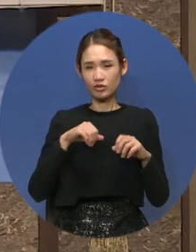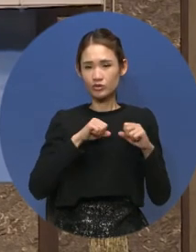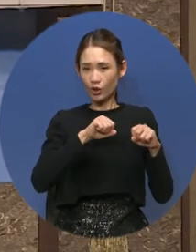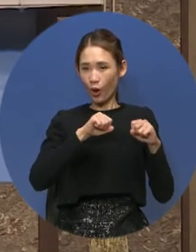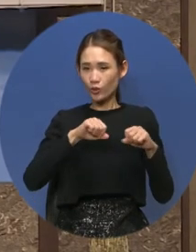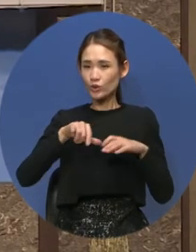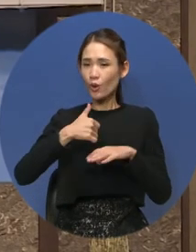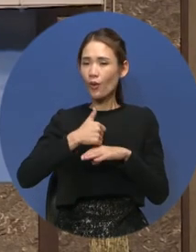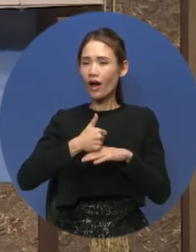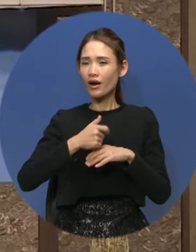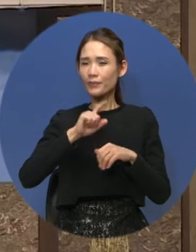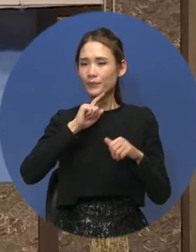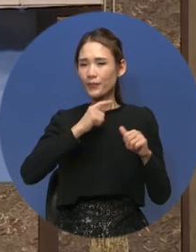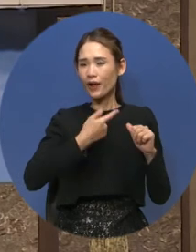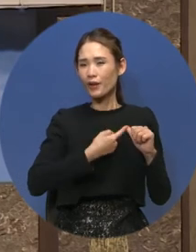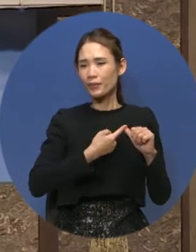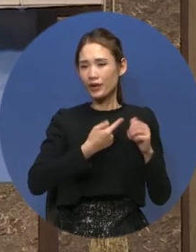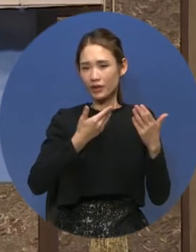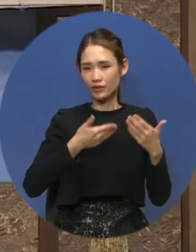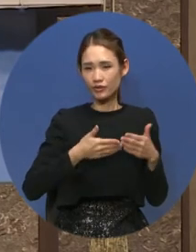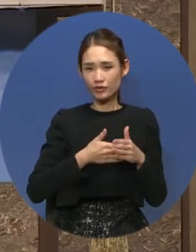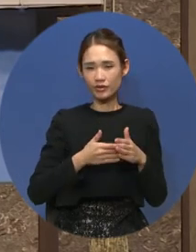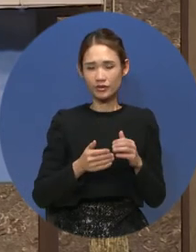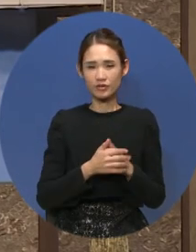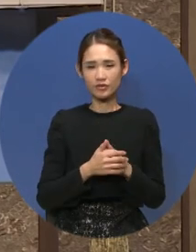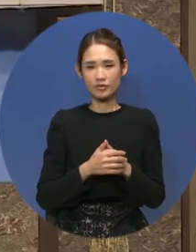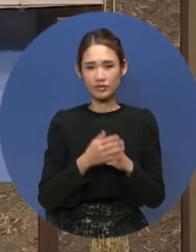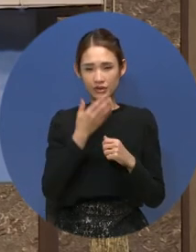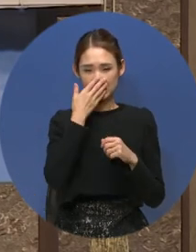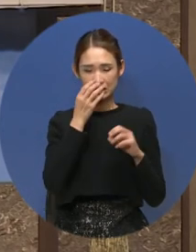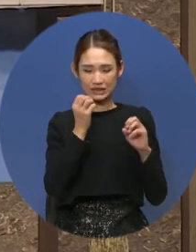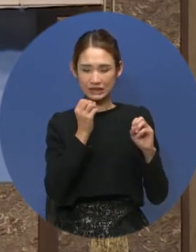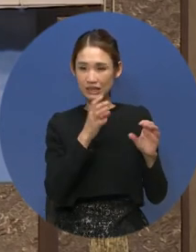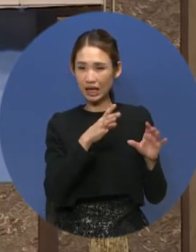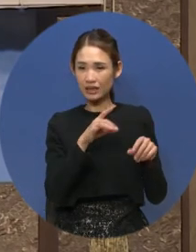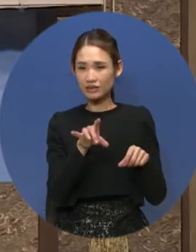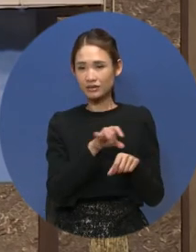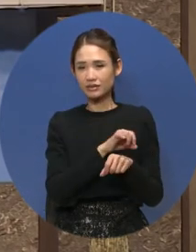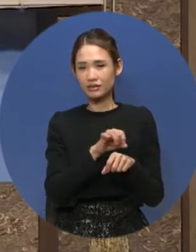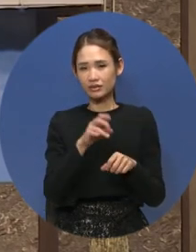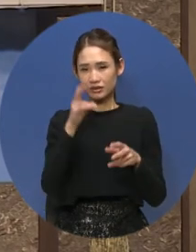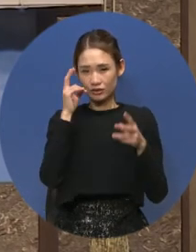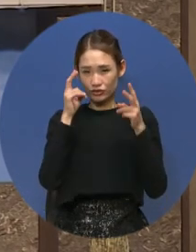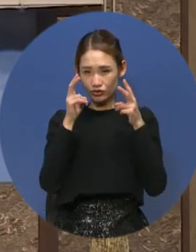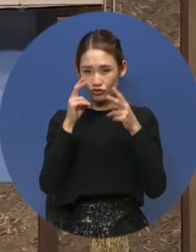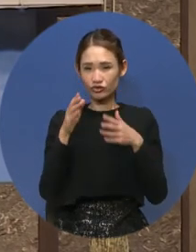청소왕이라는 별명도 주셨는데 네. 이러한 그 쓰레기, 특히